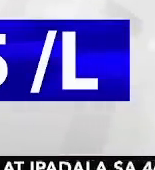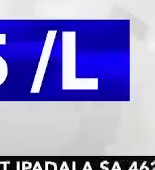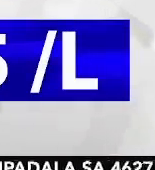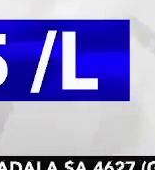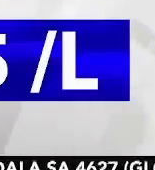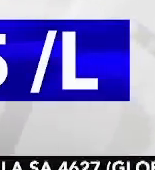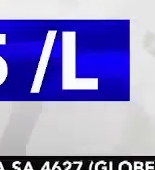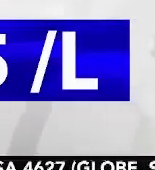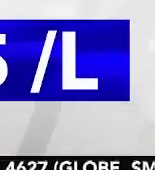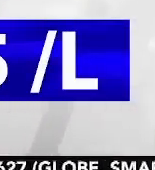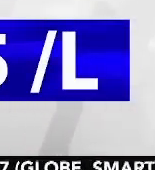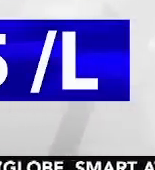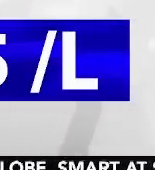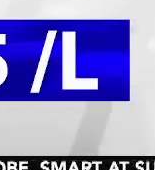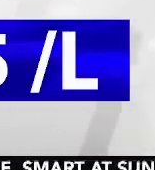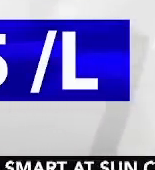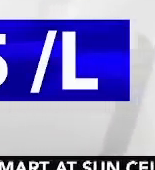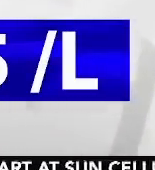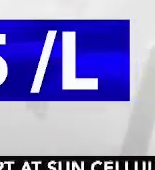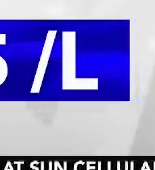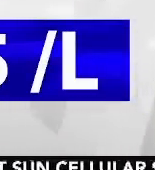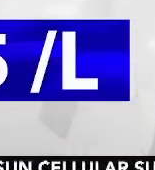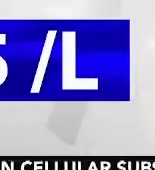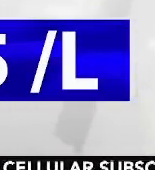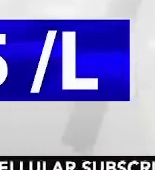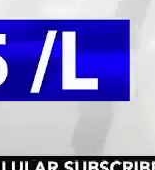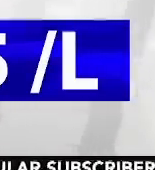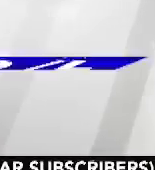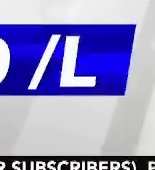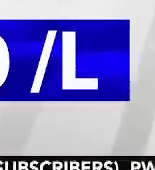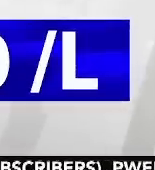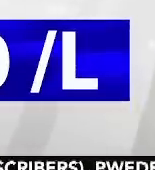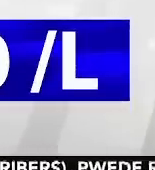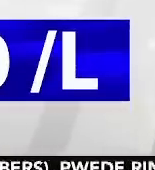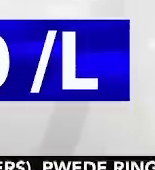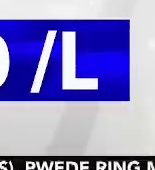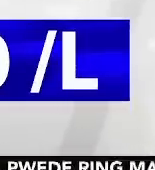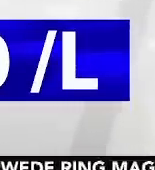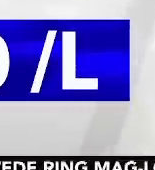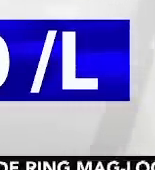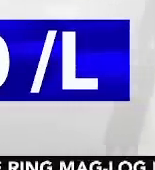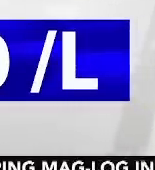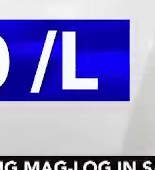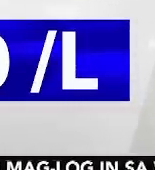ang dagdag sa kada litro ng diesel simula bukas. 50 sentimo naman sa presyo kada litro ng gasolina at